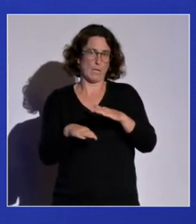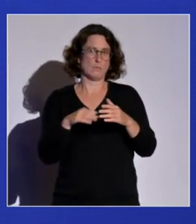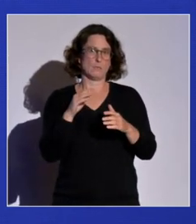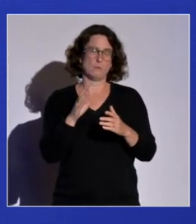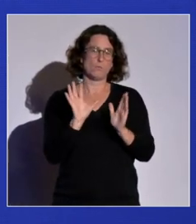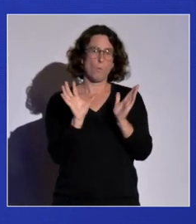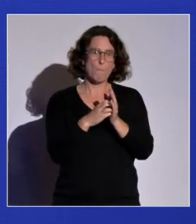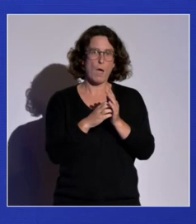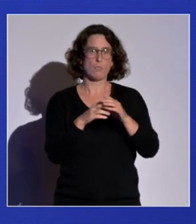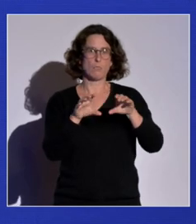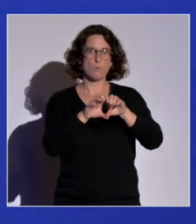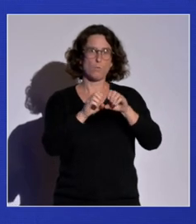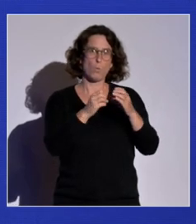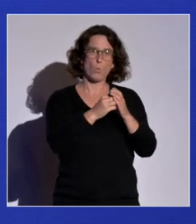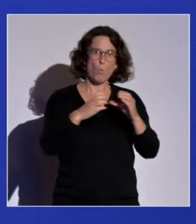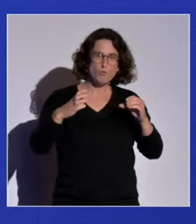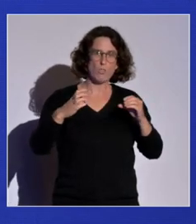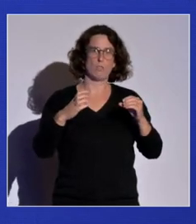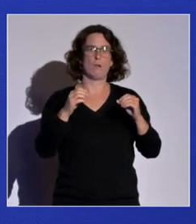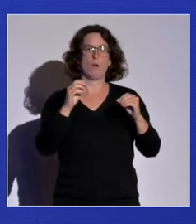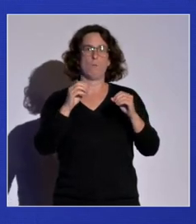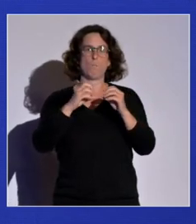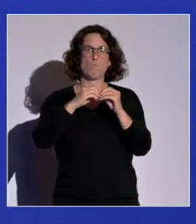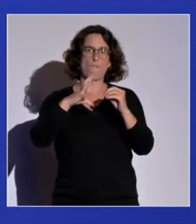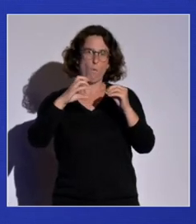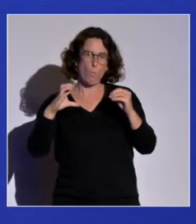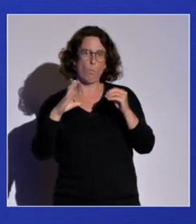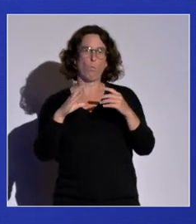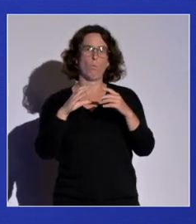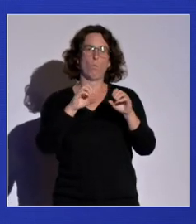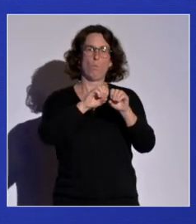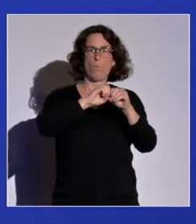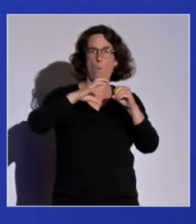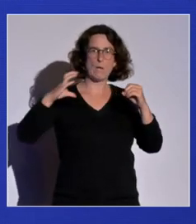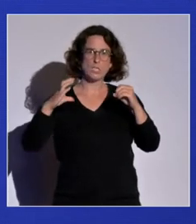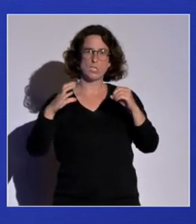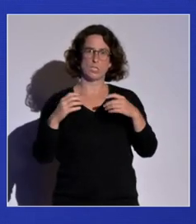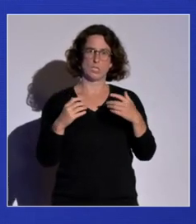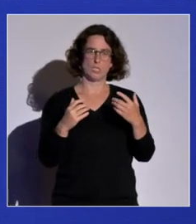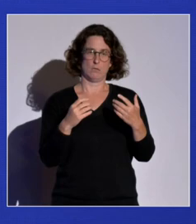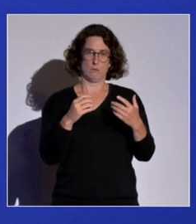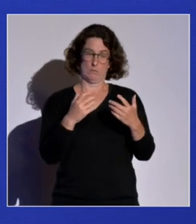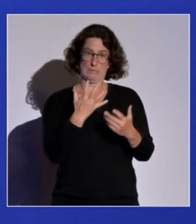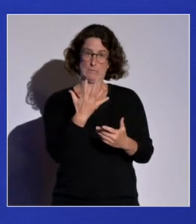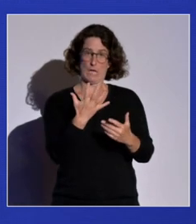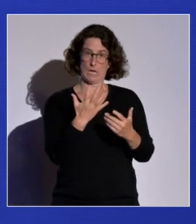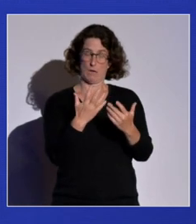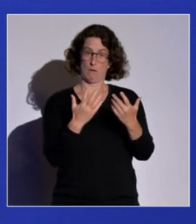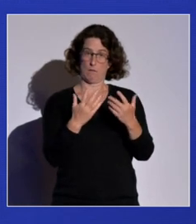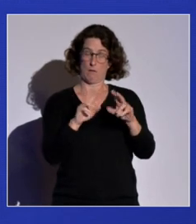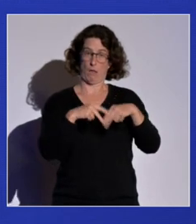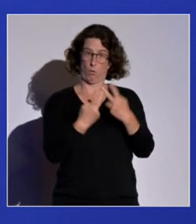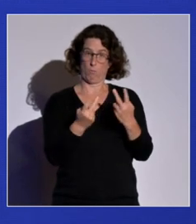les poivrons, les oignons et les aubergines. Sur ces 5 légumes, 650 millions de déficits. Vous n'allez pas me dire